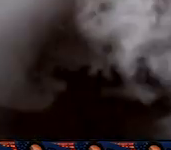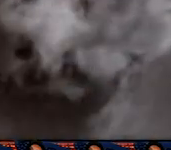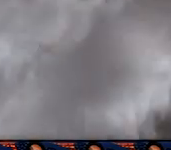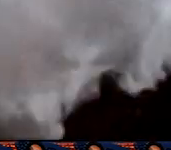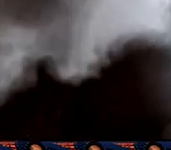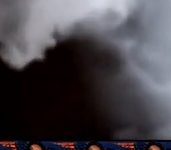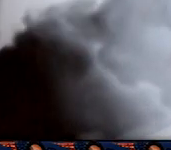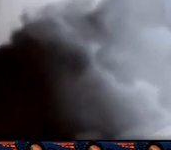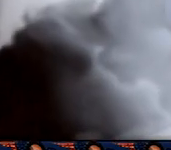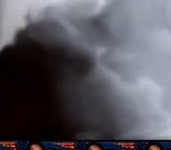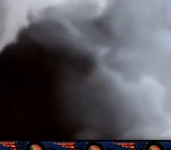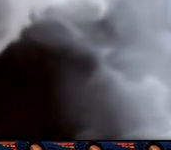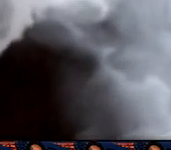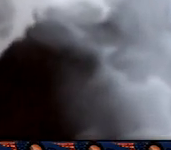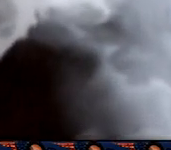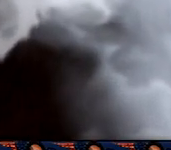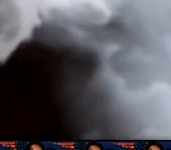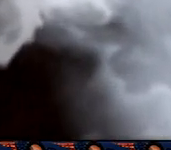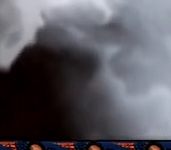አቤቱ ያኔ